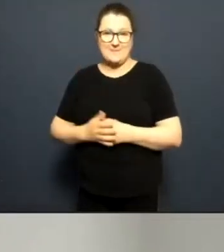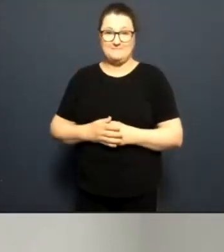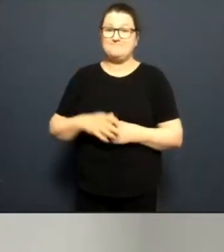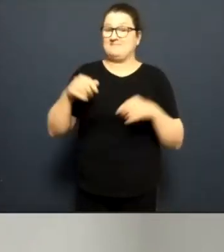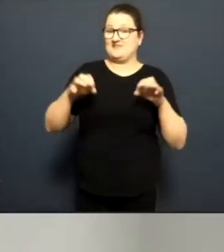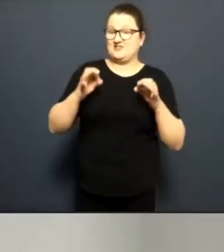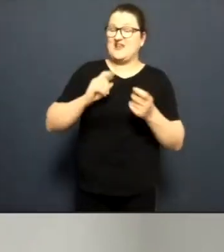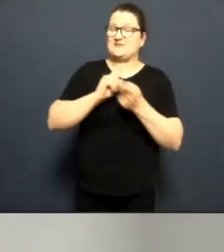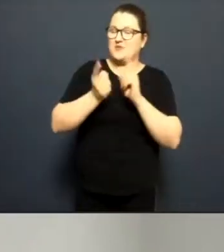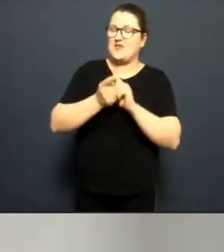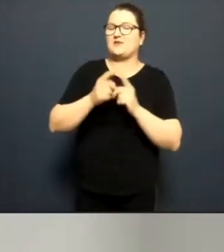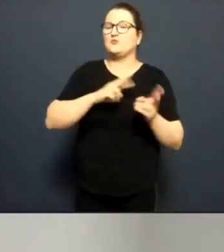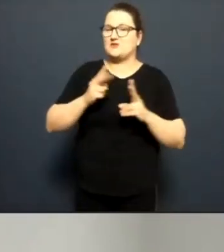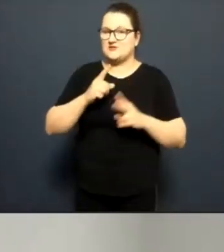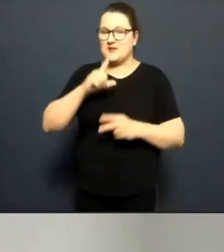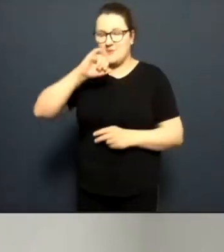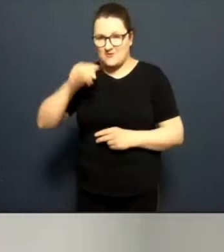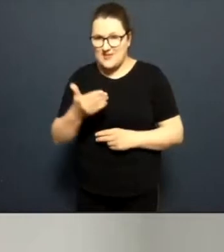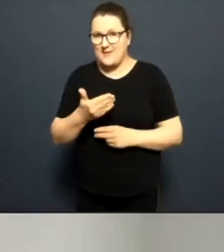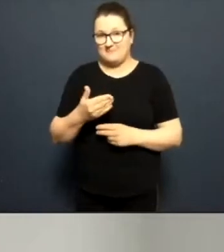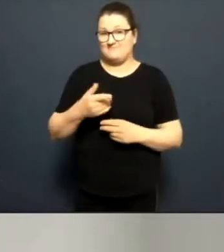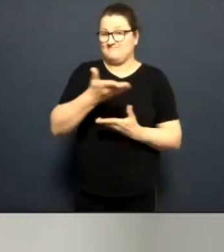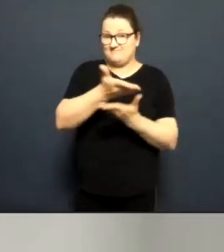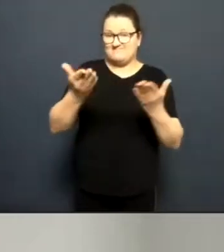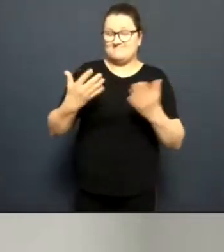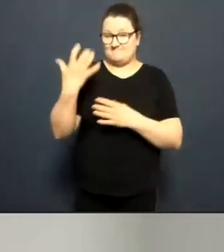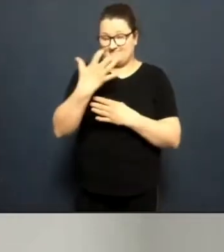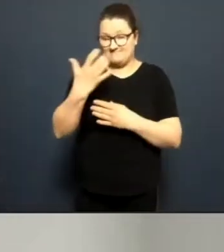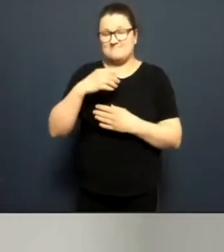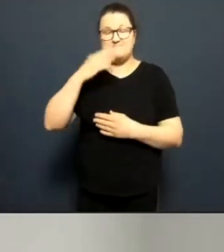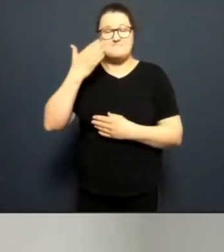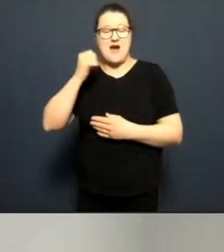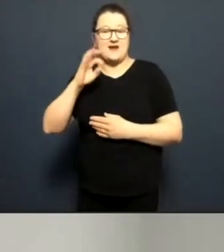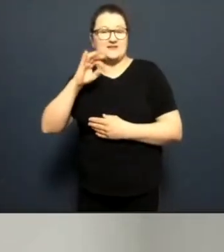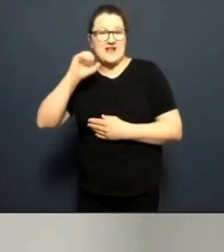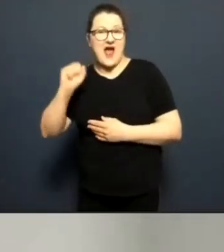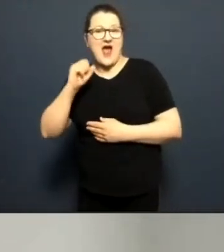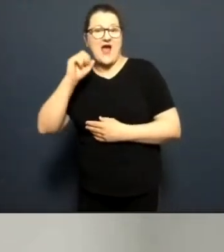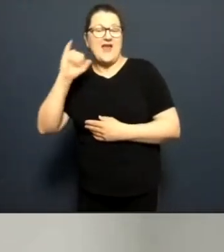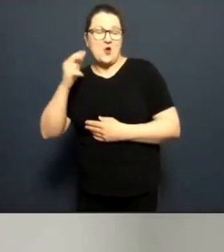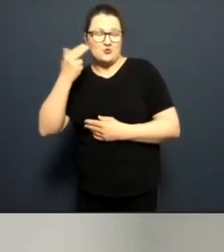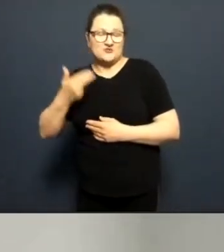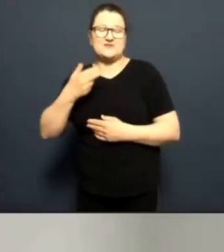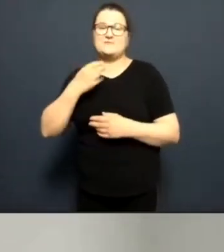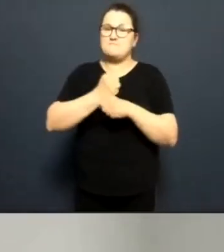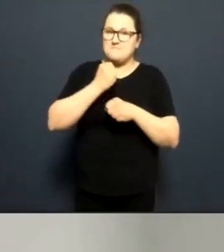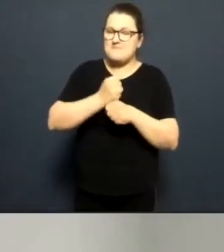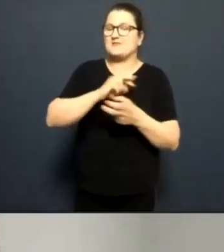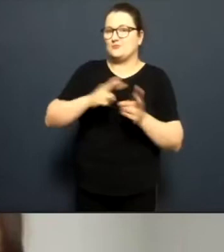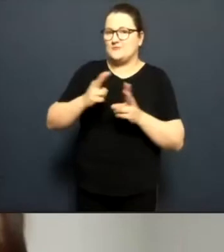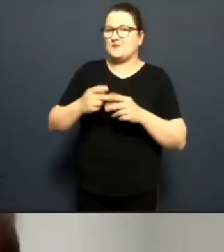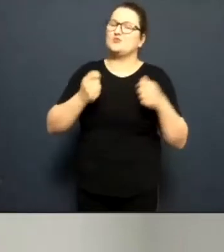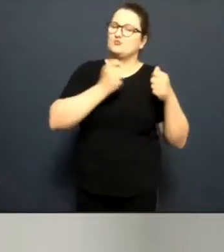tłumaczone na polski język migowy. Na ekranie mogą Państwo zobaczyć Martę Jaroń. Jej praca jest